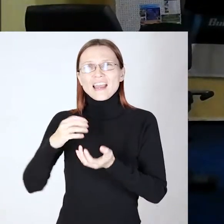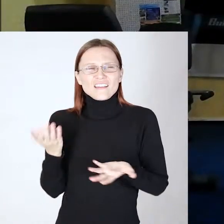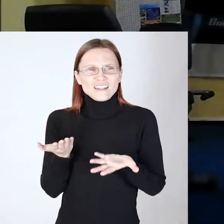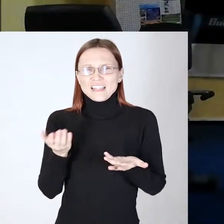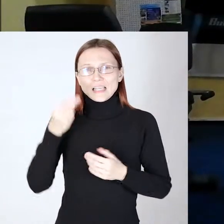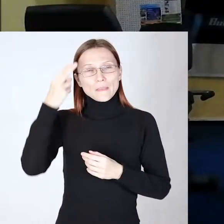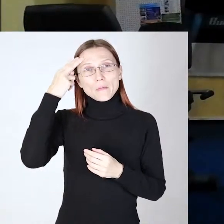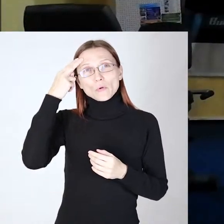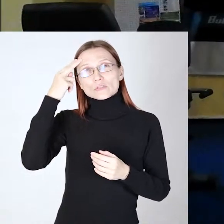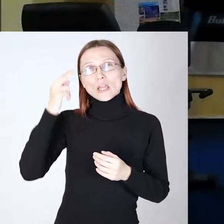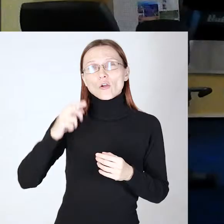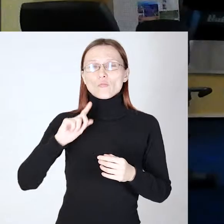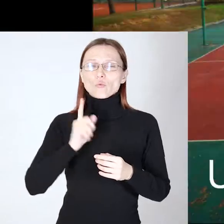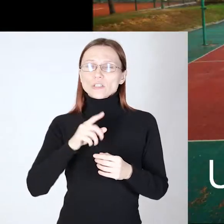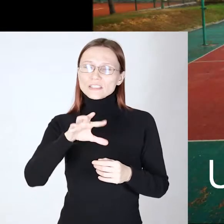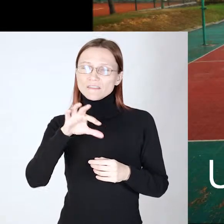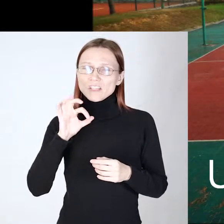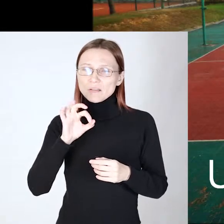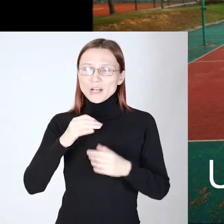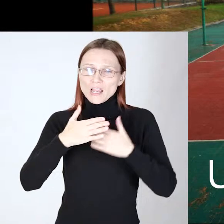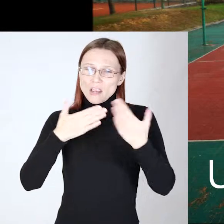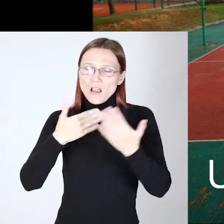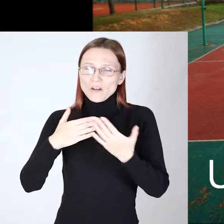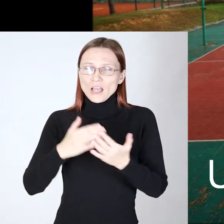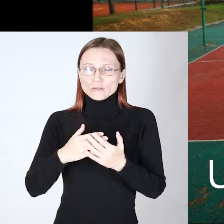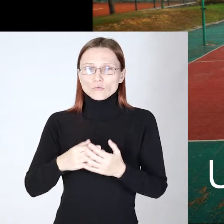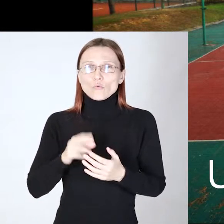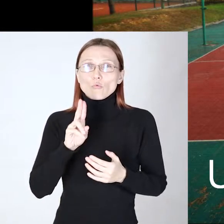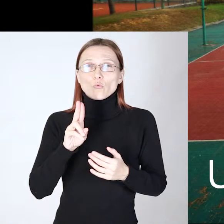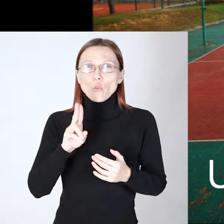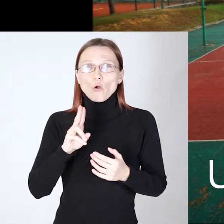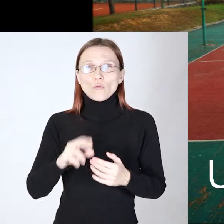nepoznajú a musia si vybrať nejakú svoju tímovú úlohu.